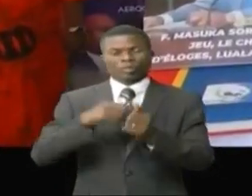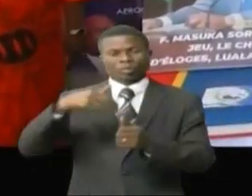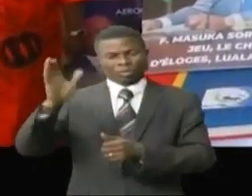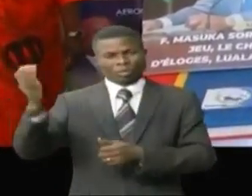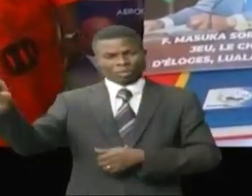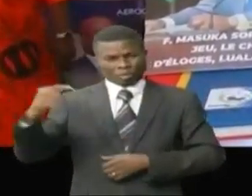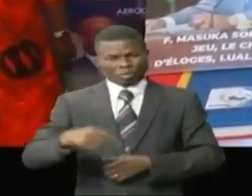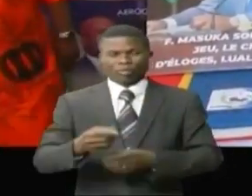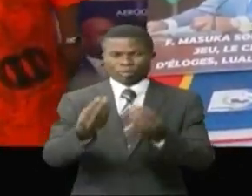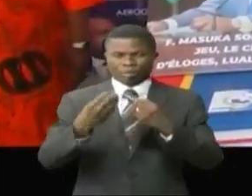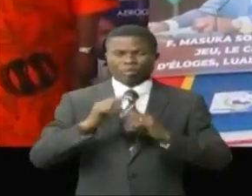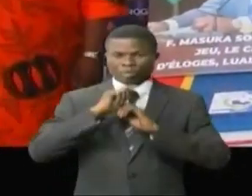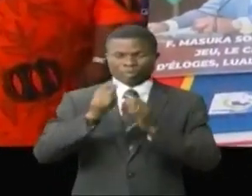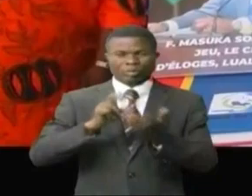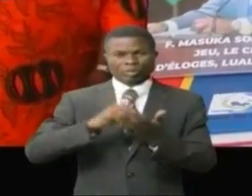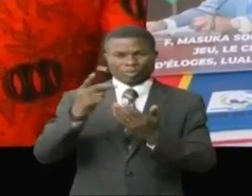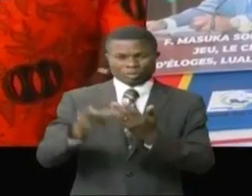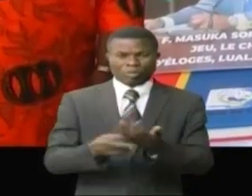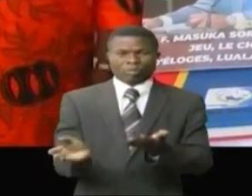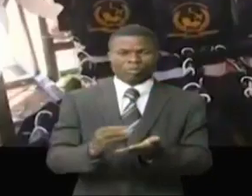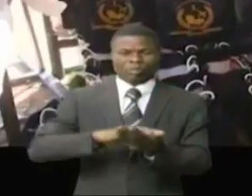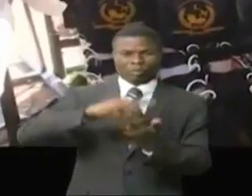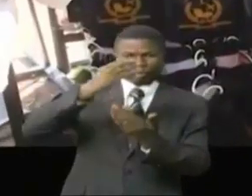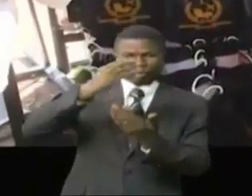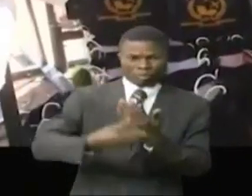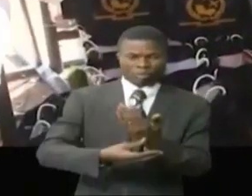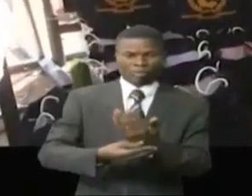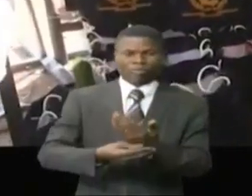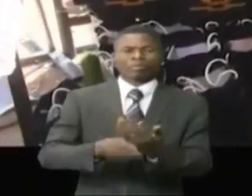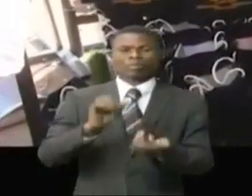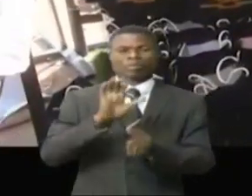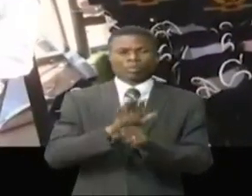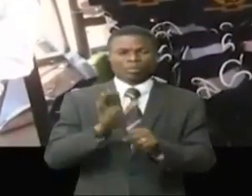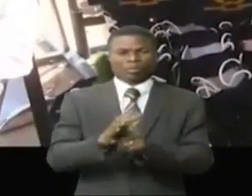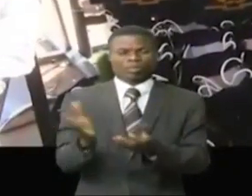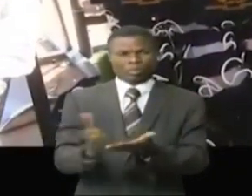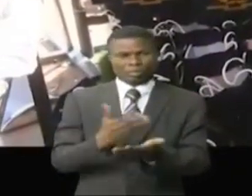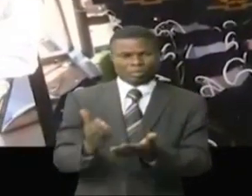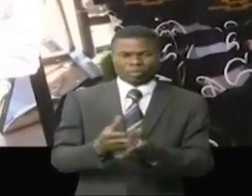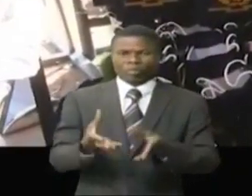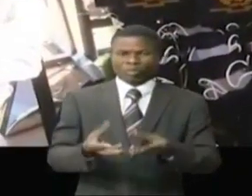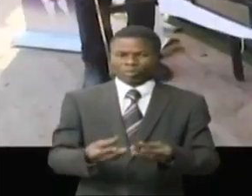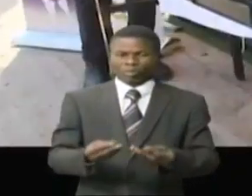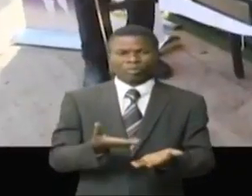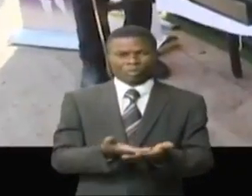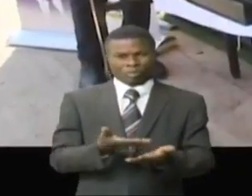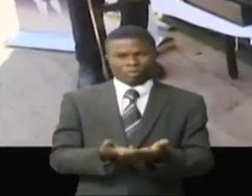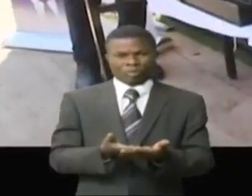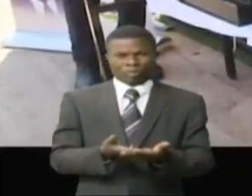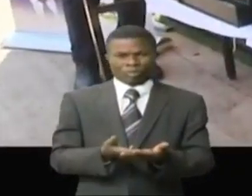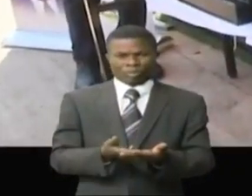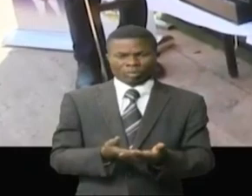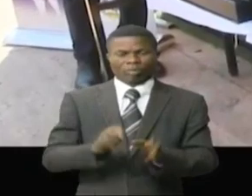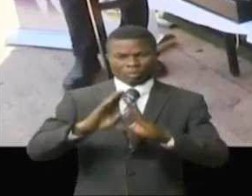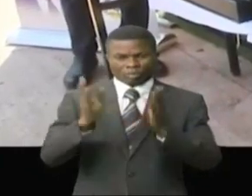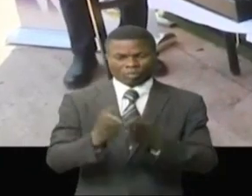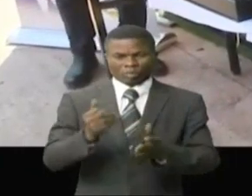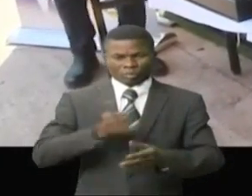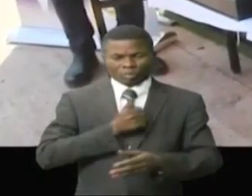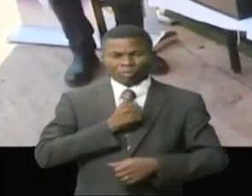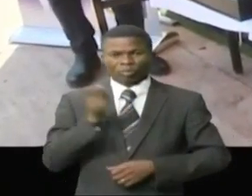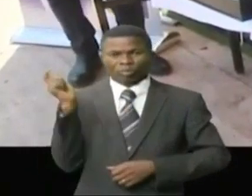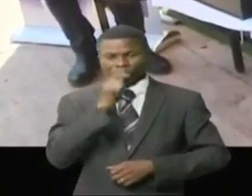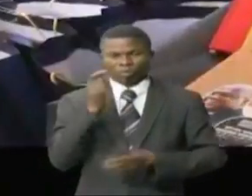Nous avons des agendas, des calendriers, des magazines, tout ce que vous voyez. C'est uniquement pour